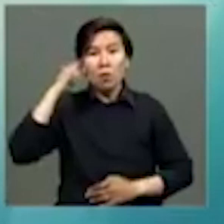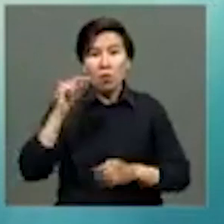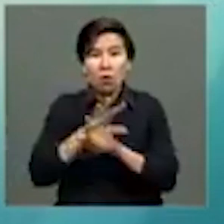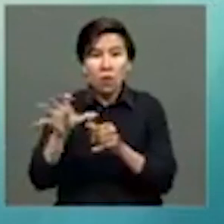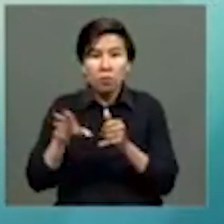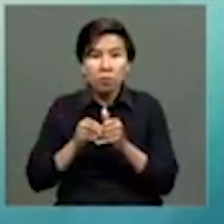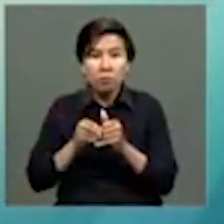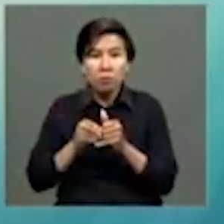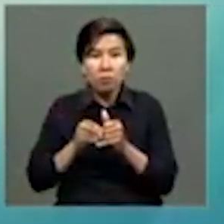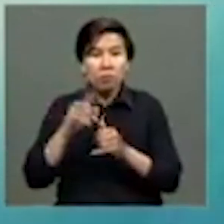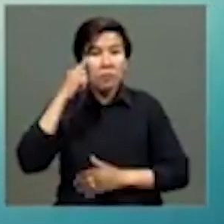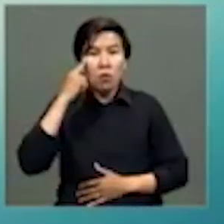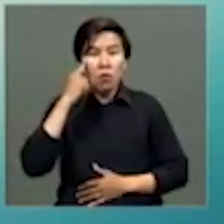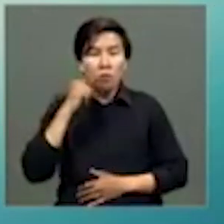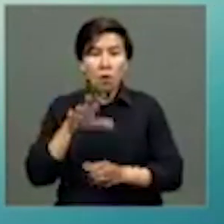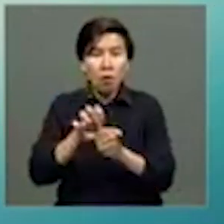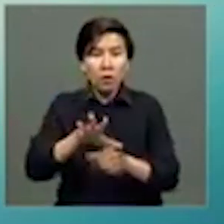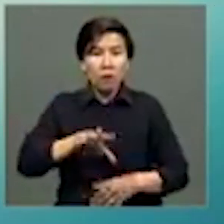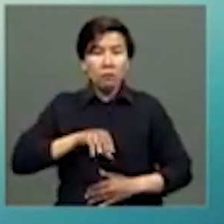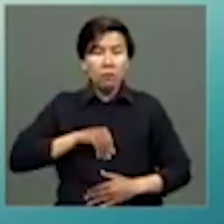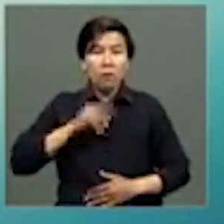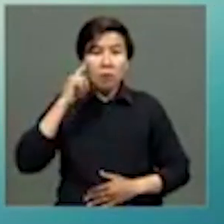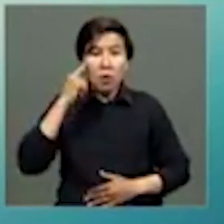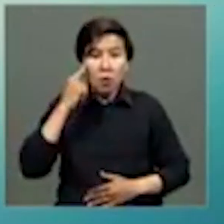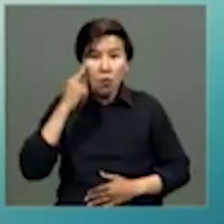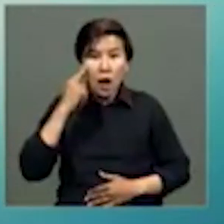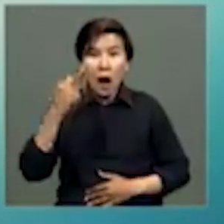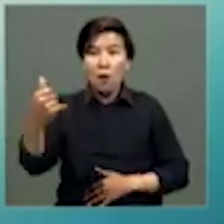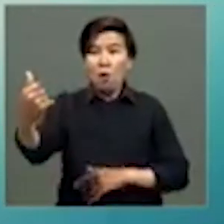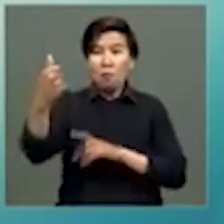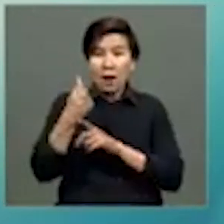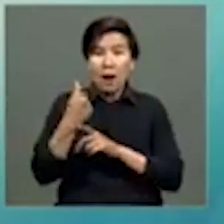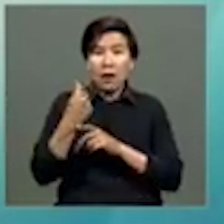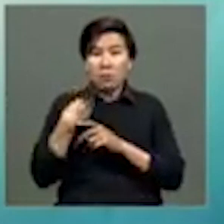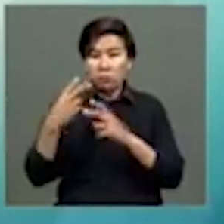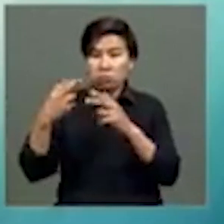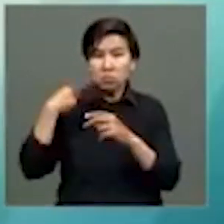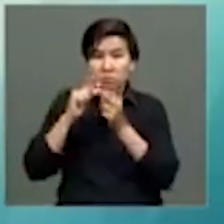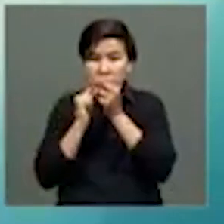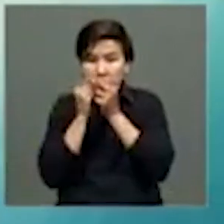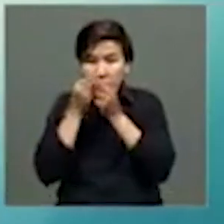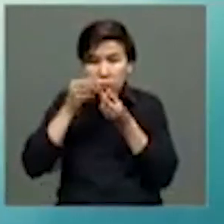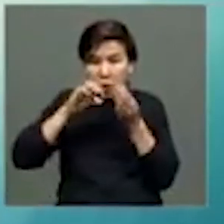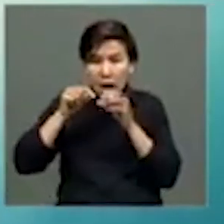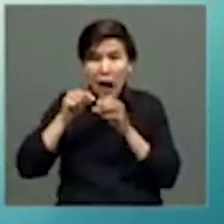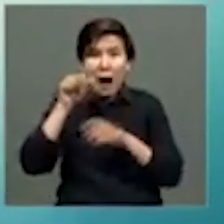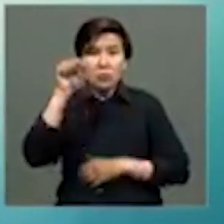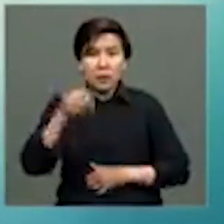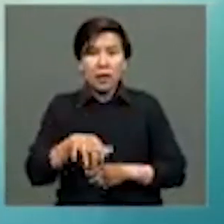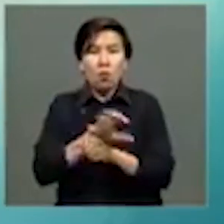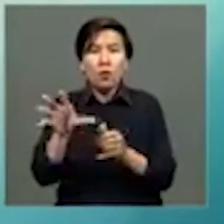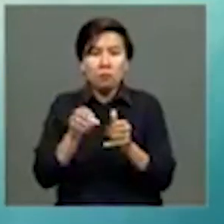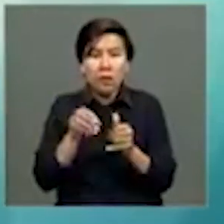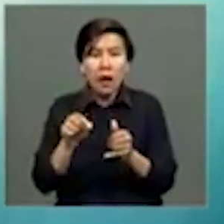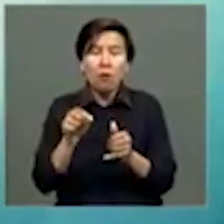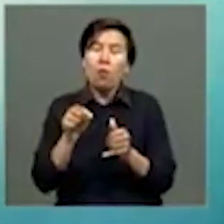ระทั่งเกิดการค้นหาแล้วก็พบเจอแล้วก็ได้นำเข้าสู่ระบบบริการรักษาค่ะที่สำคัญที่ต้องพูดถึงในวันนี้เลยก็